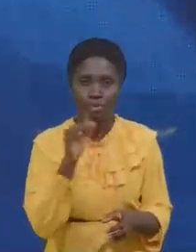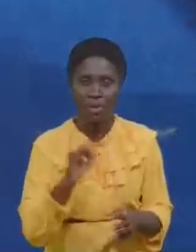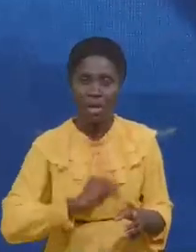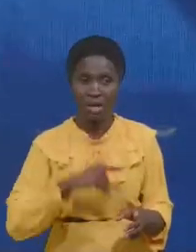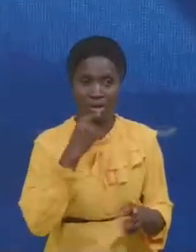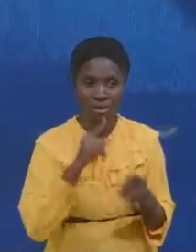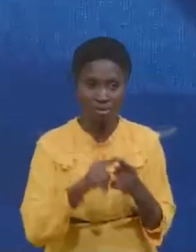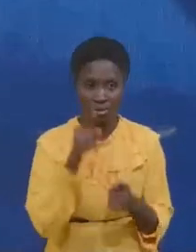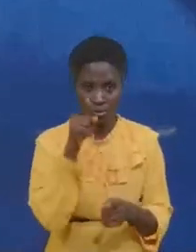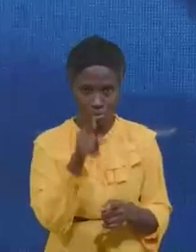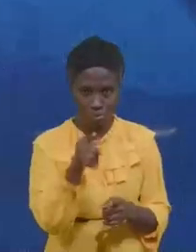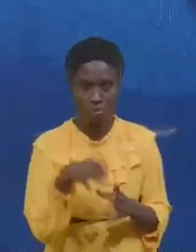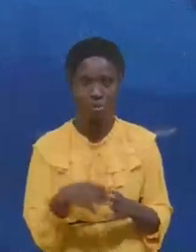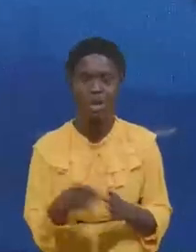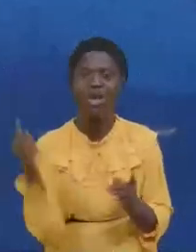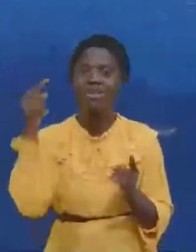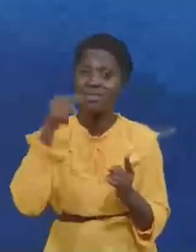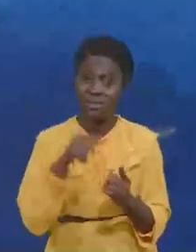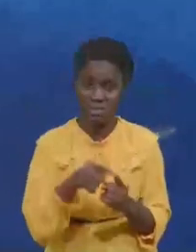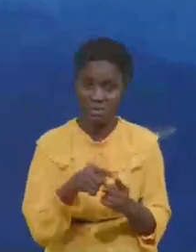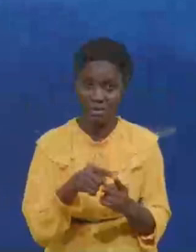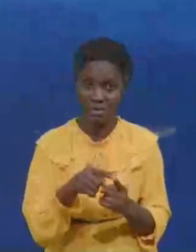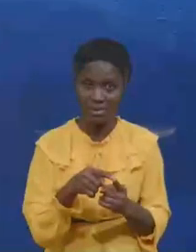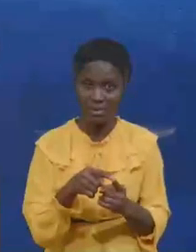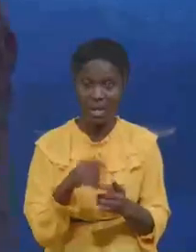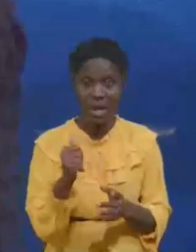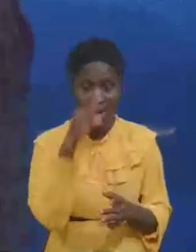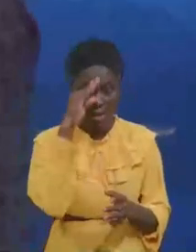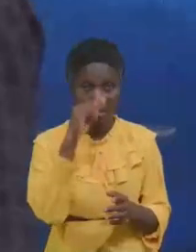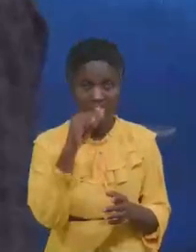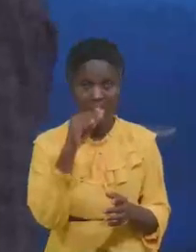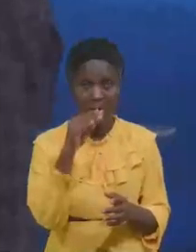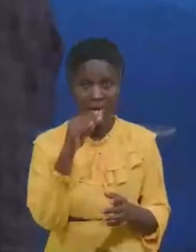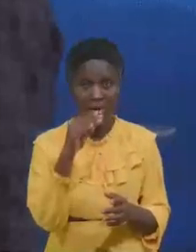en vérité, je te le dis. C'est